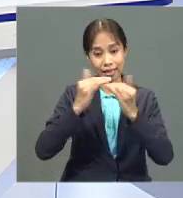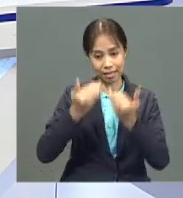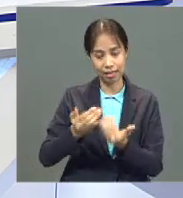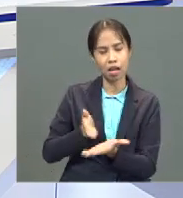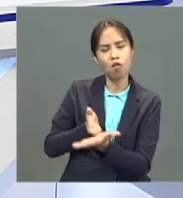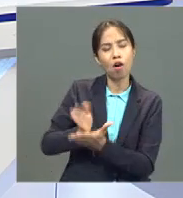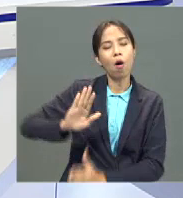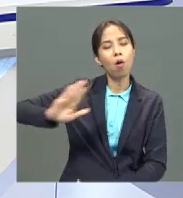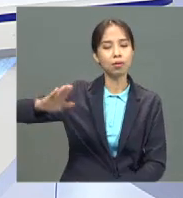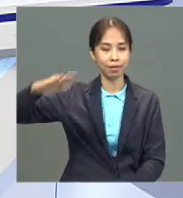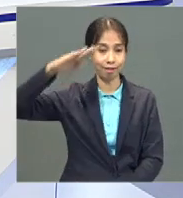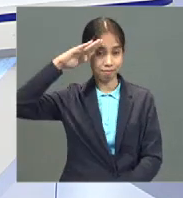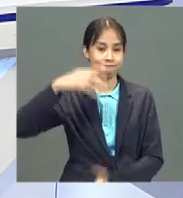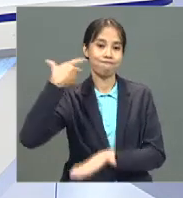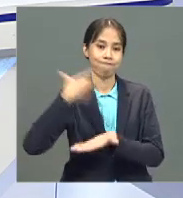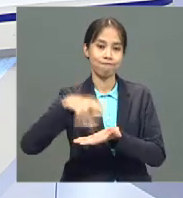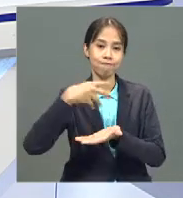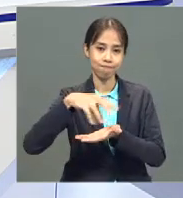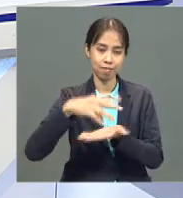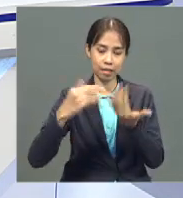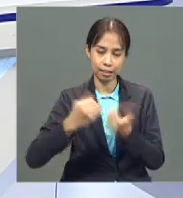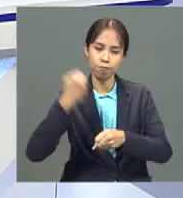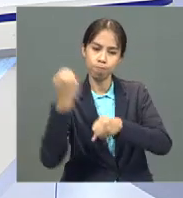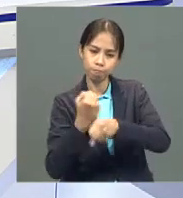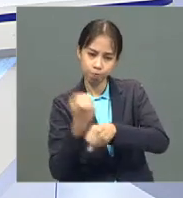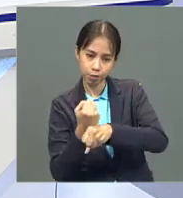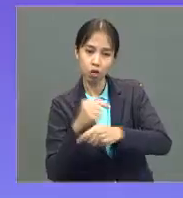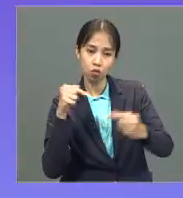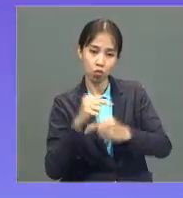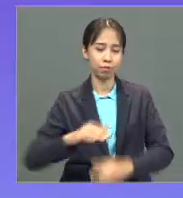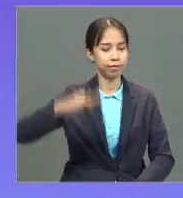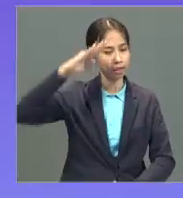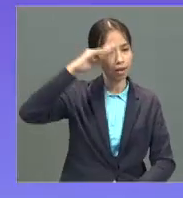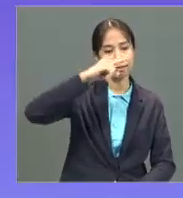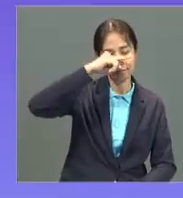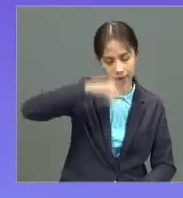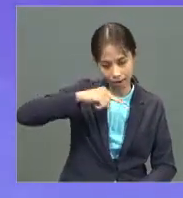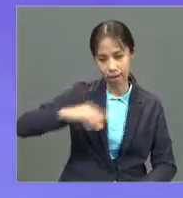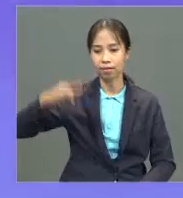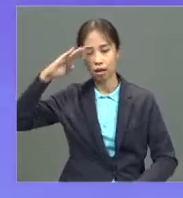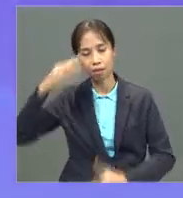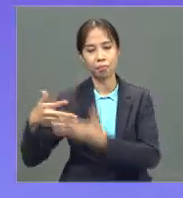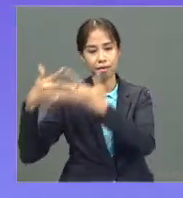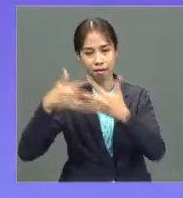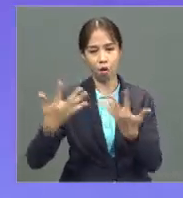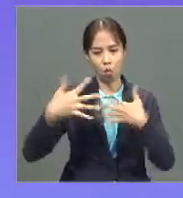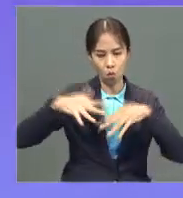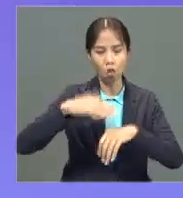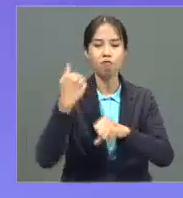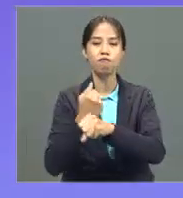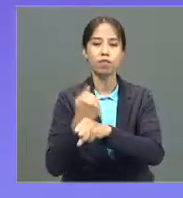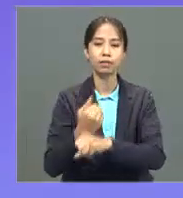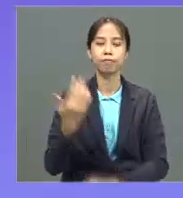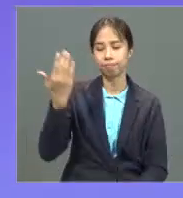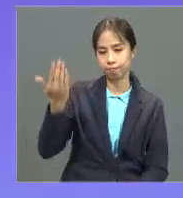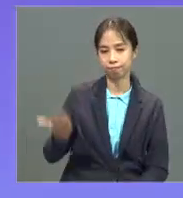เองก็มาให้ข้อมูลเพิ่มเติมเรื่องของการฝึกร่วมกันระหว่างทหารไทยกับสหรัฐวันนี้ค่ะทางพลเอกอภิรัตคงส